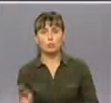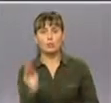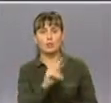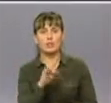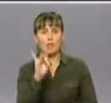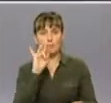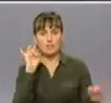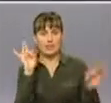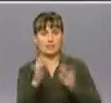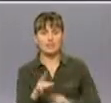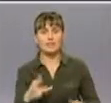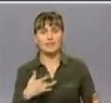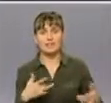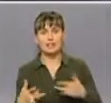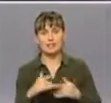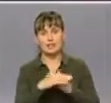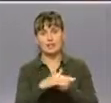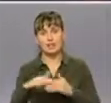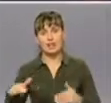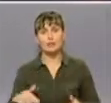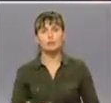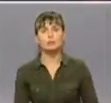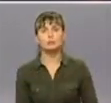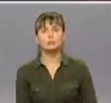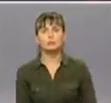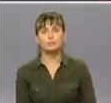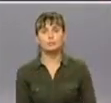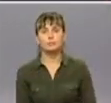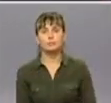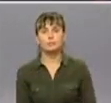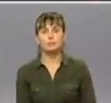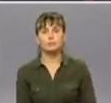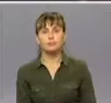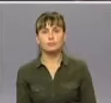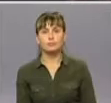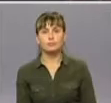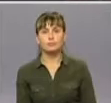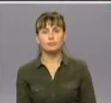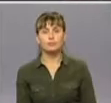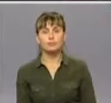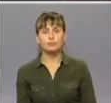прославленной театральной сцене. Рашид Ильясов, Джадра Джалдыбаева, Скандербек Тогуспаев, телеканал Алматы.